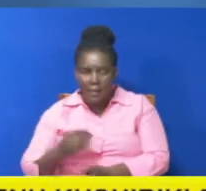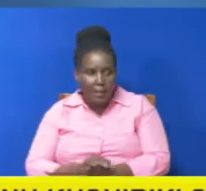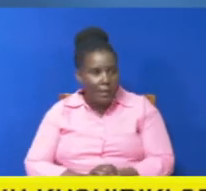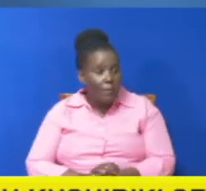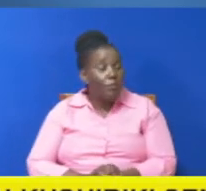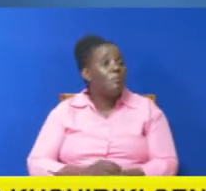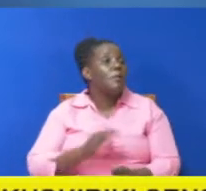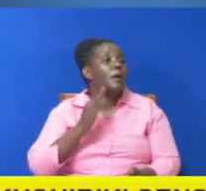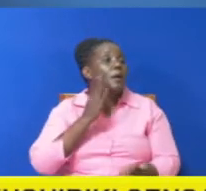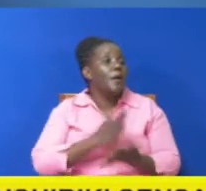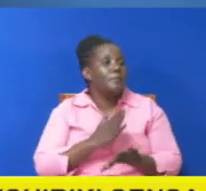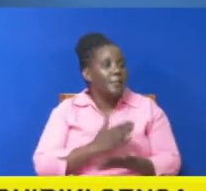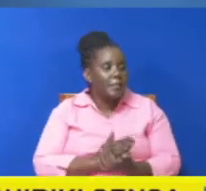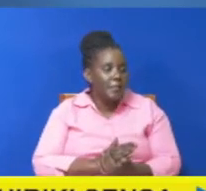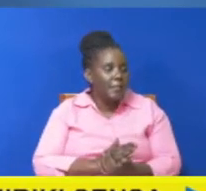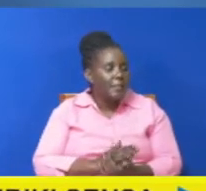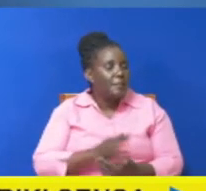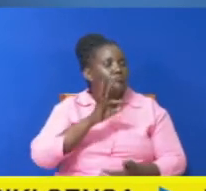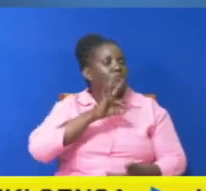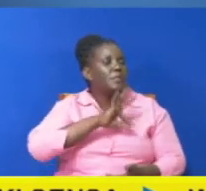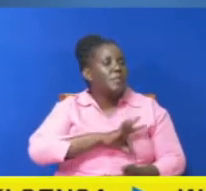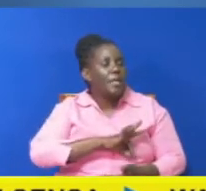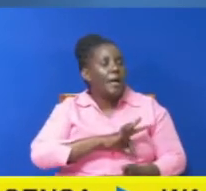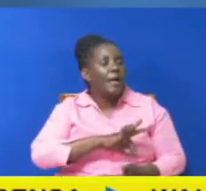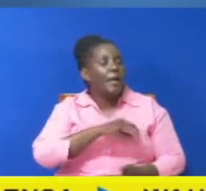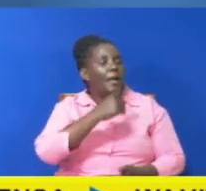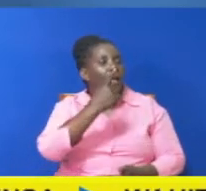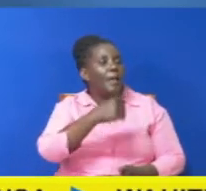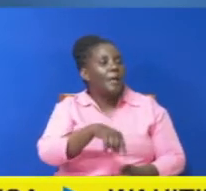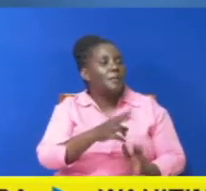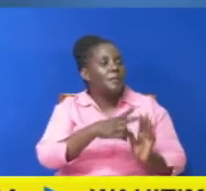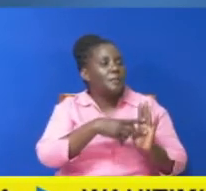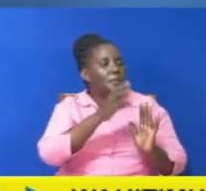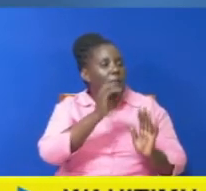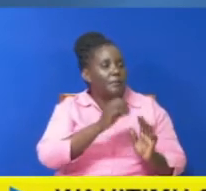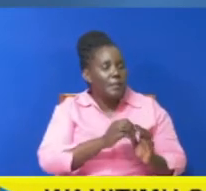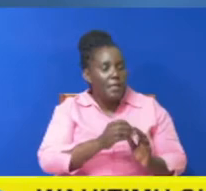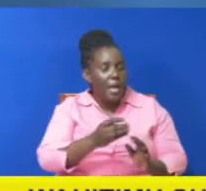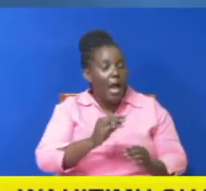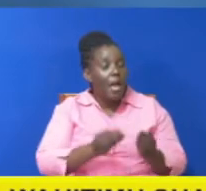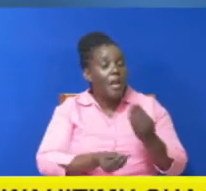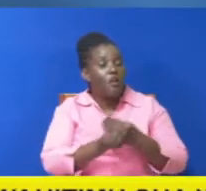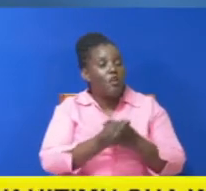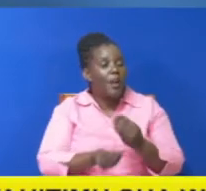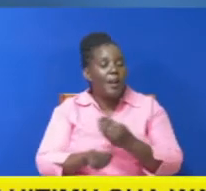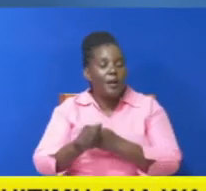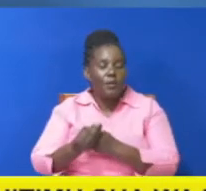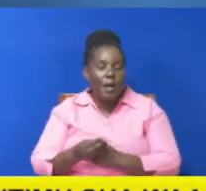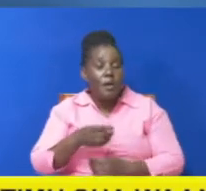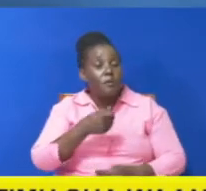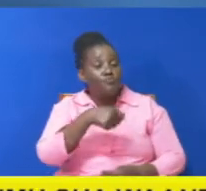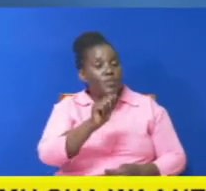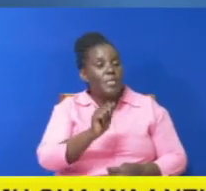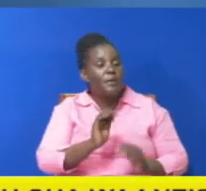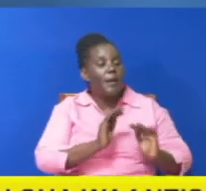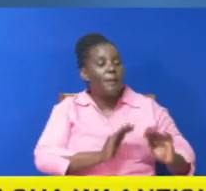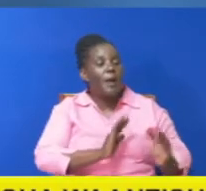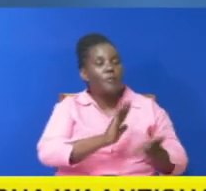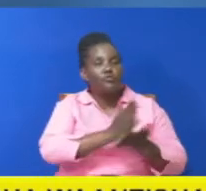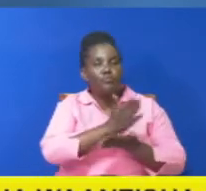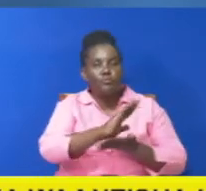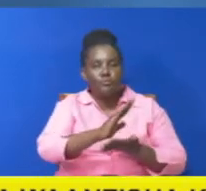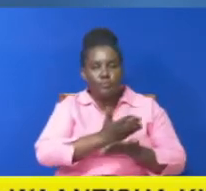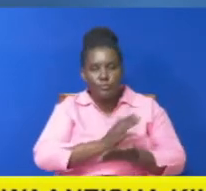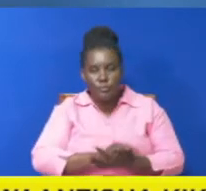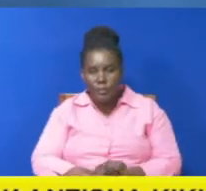Kachukua 170,000 nzima kanipa. Mfukoni ana 2,000 yuko tayari kwenda kula miogo. Akija kwangu mimi ni mama ambaye